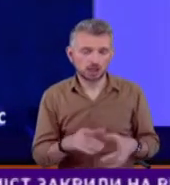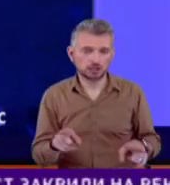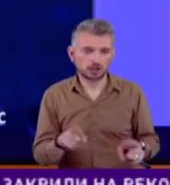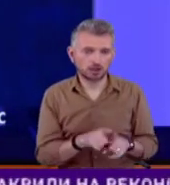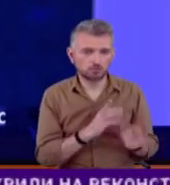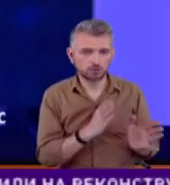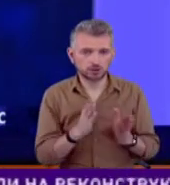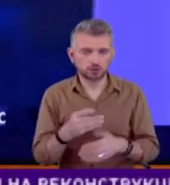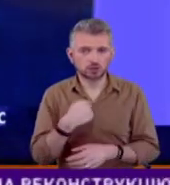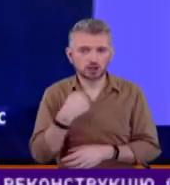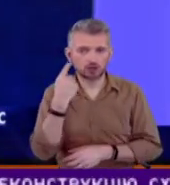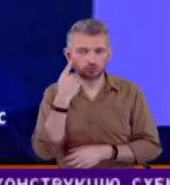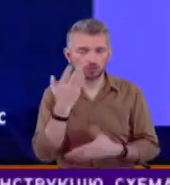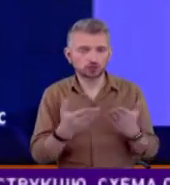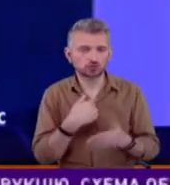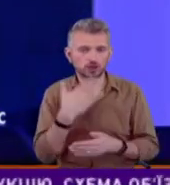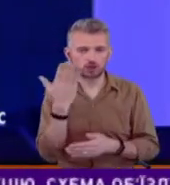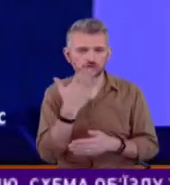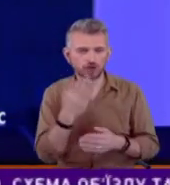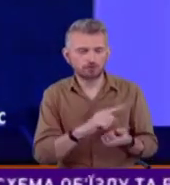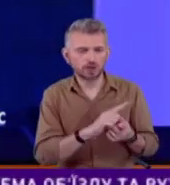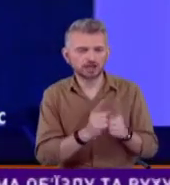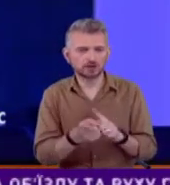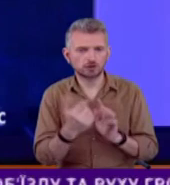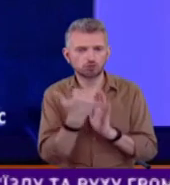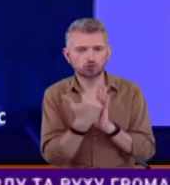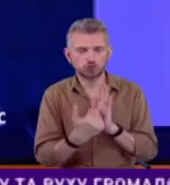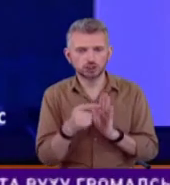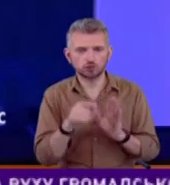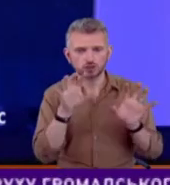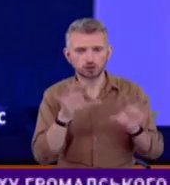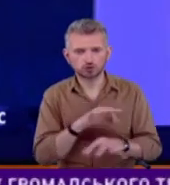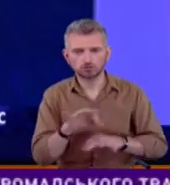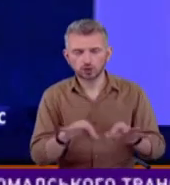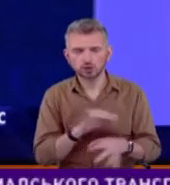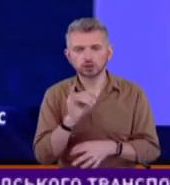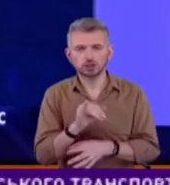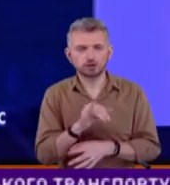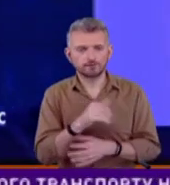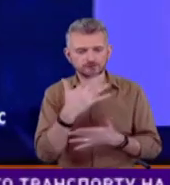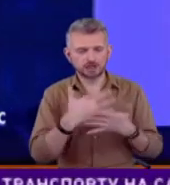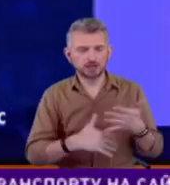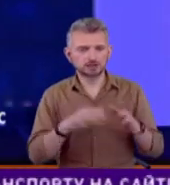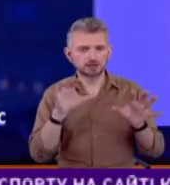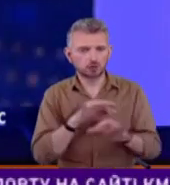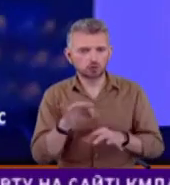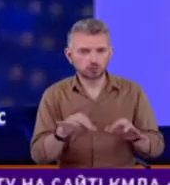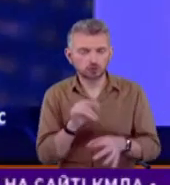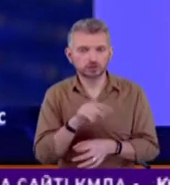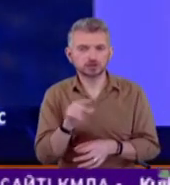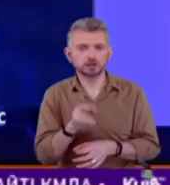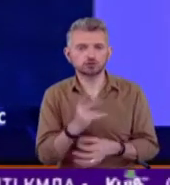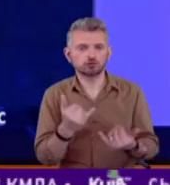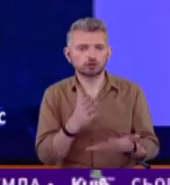процедура. Я думаю, те, що я читав перехідні положення до цього законопроекту, і в самому тексті законодавства, в принципі, ті, хто